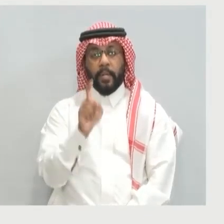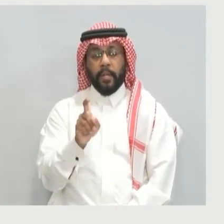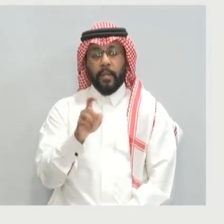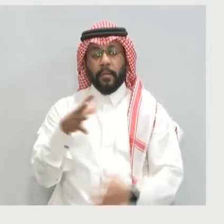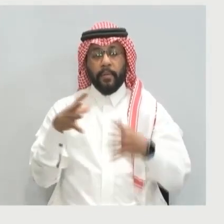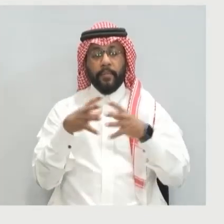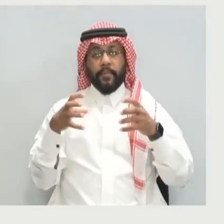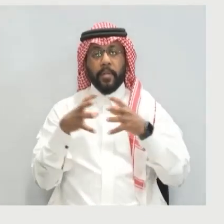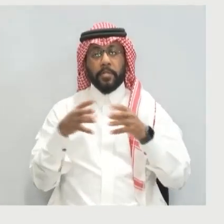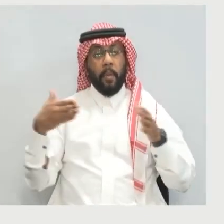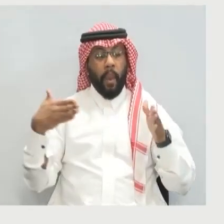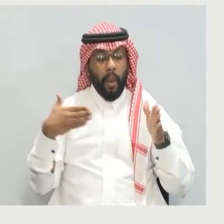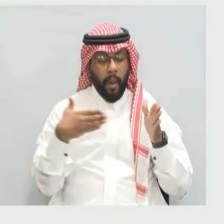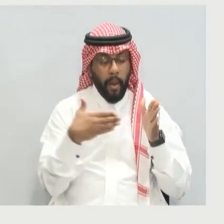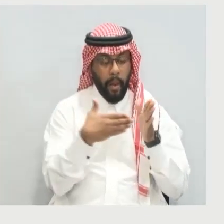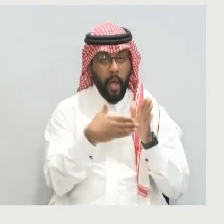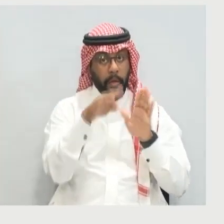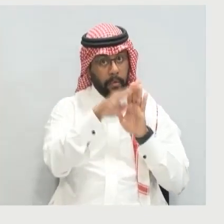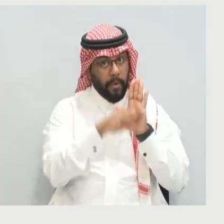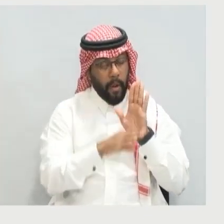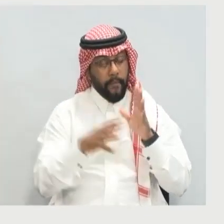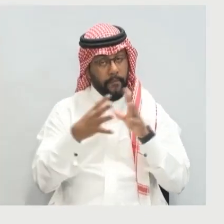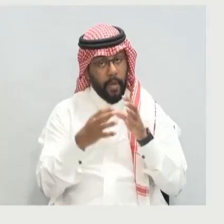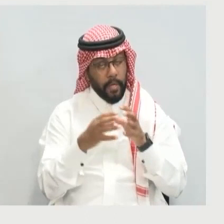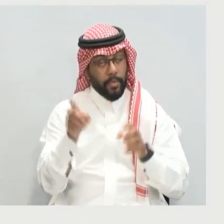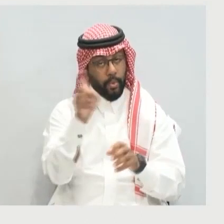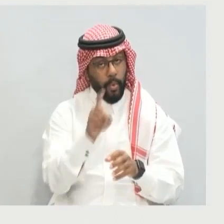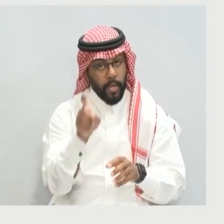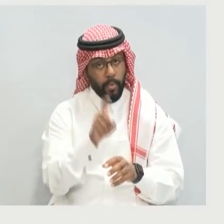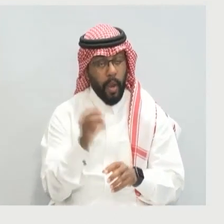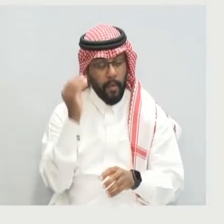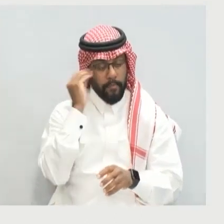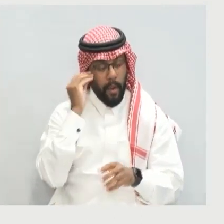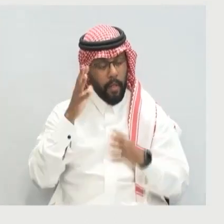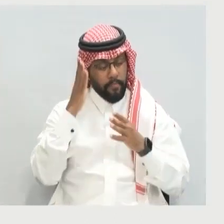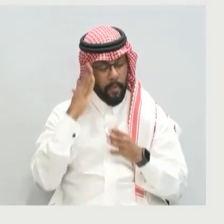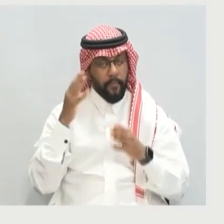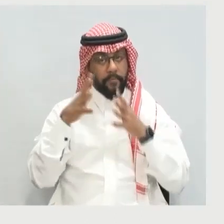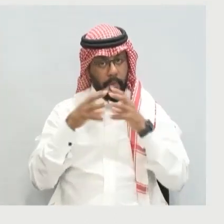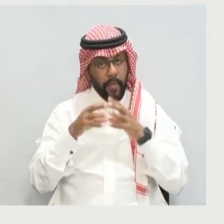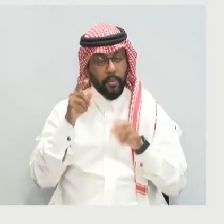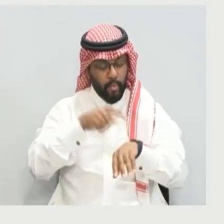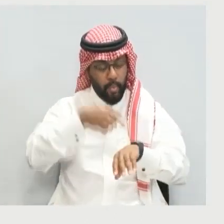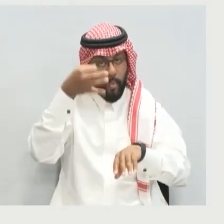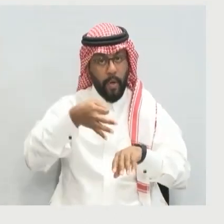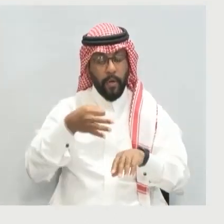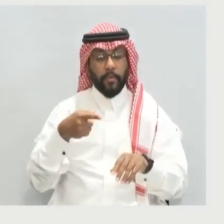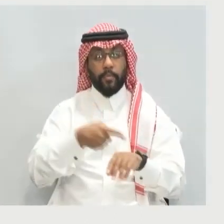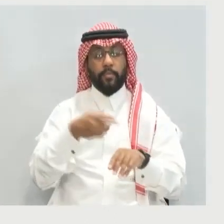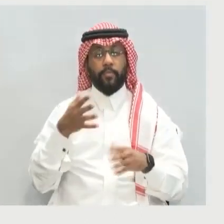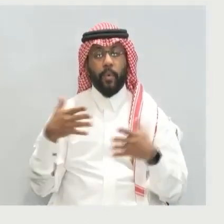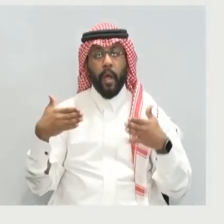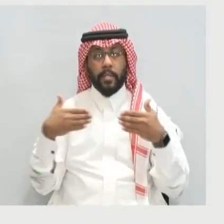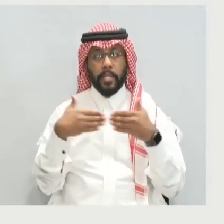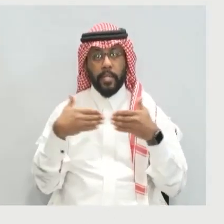البيانات والنتائج التي توصلت اليها واستعملها في وصف كيفيه تغير سرعه التحلل خلال الزمن اخيرا طبق نظريه